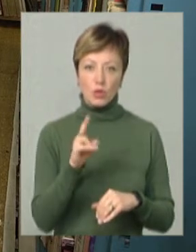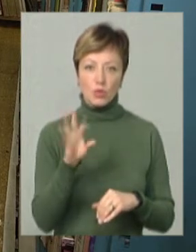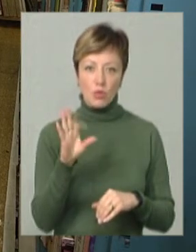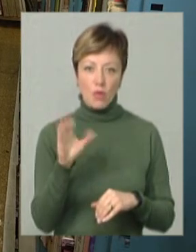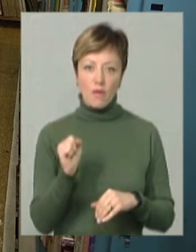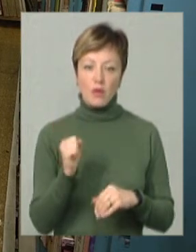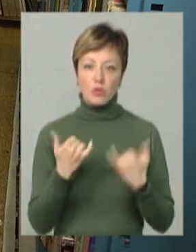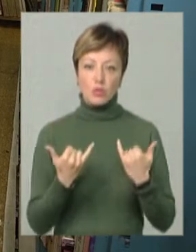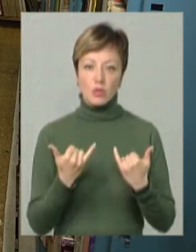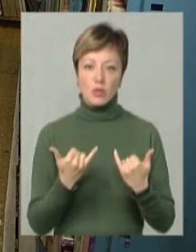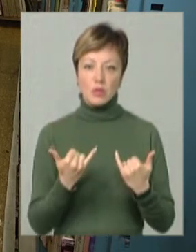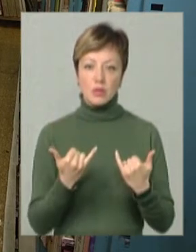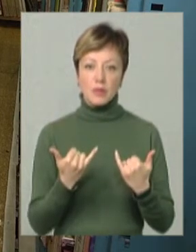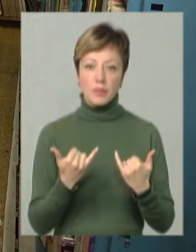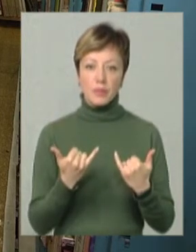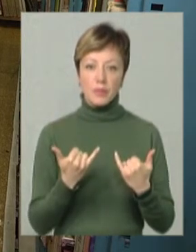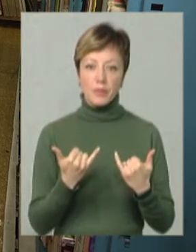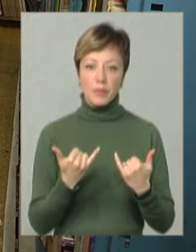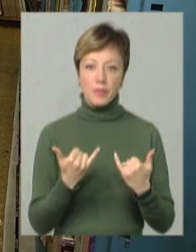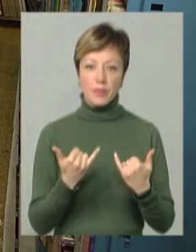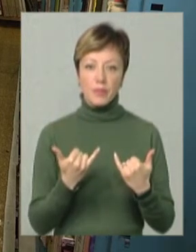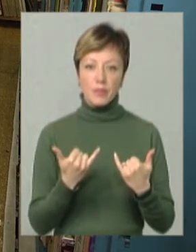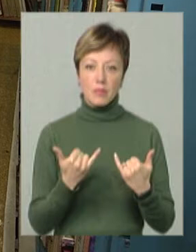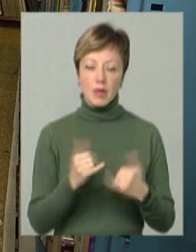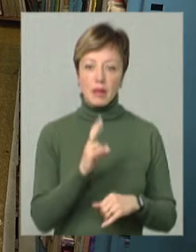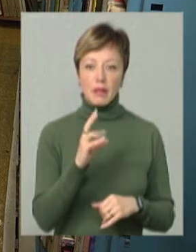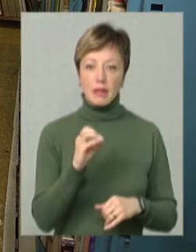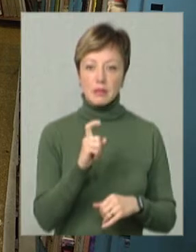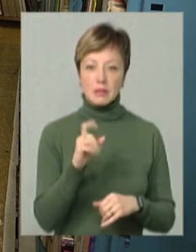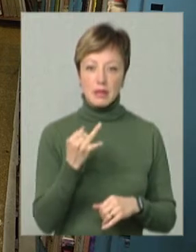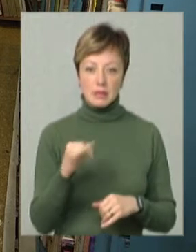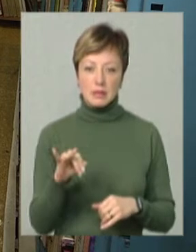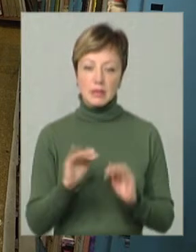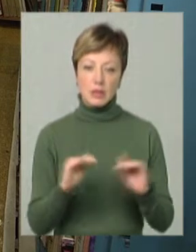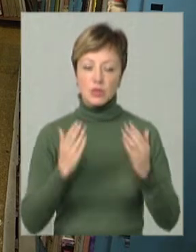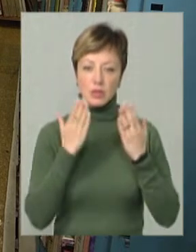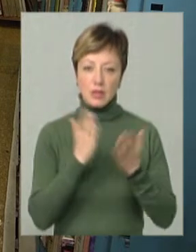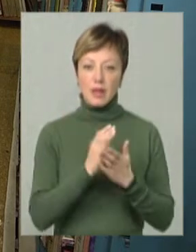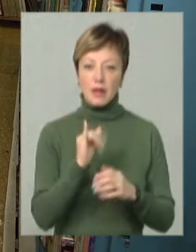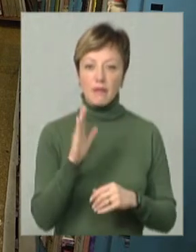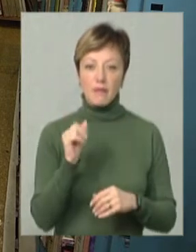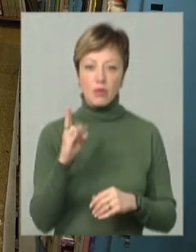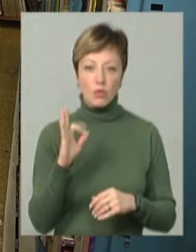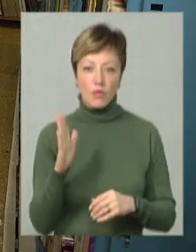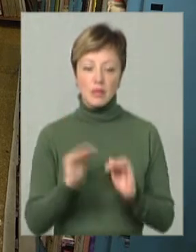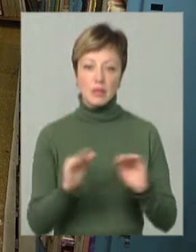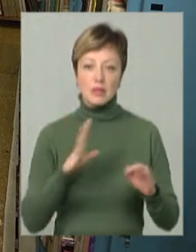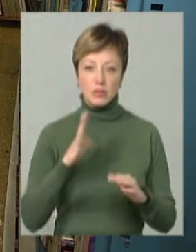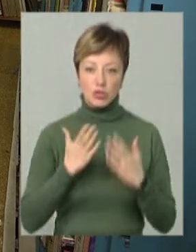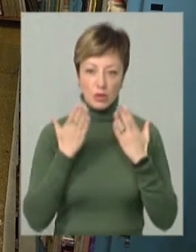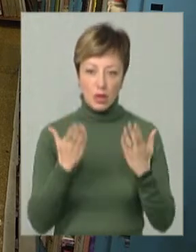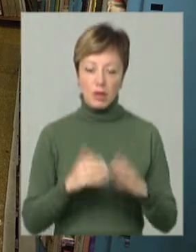це сучасна, і там Незнанські в нас були, що діти читали, є Іванов там, що діти